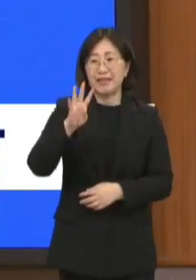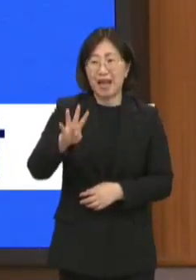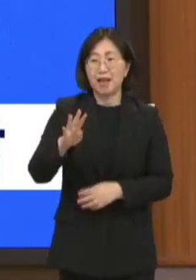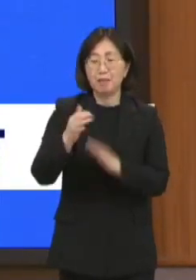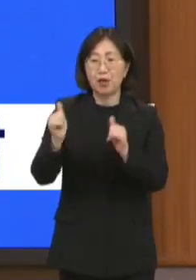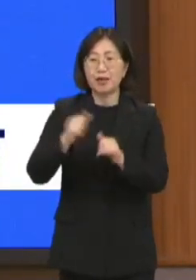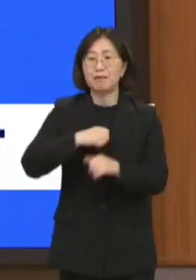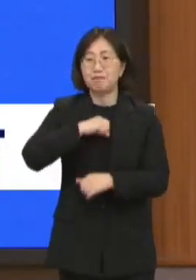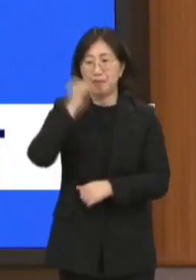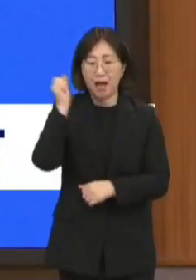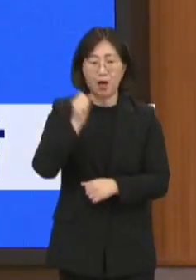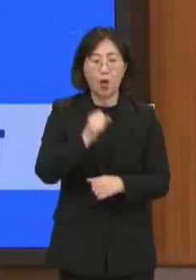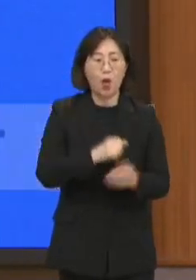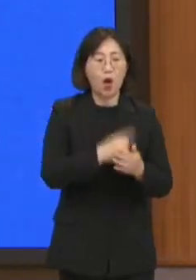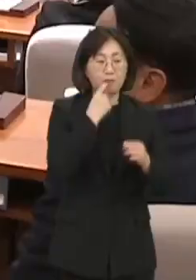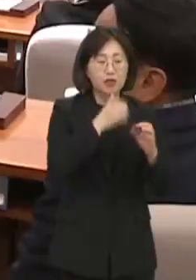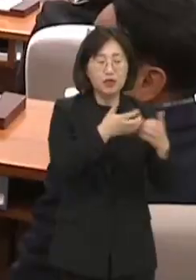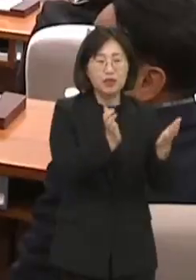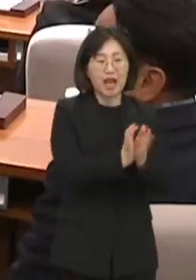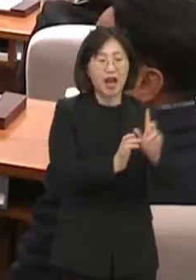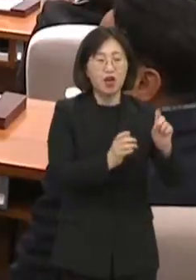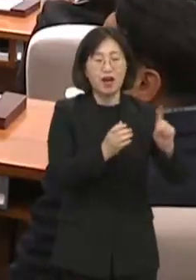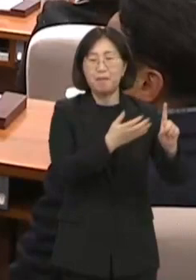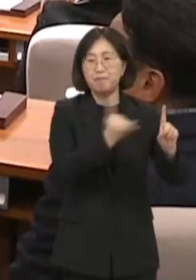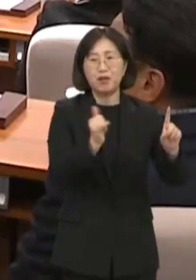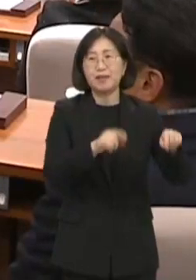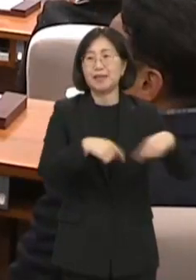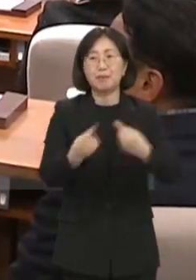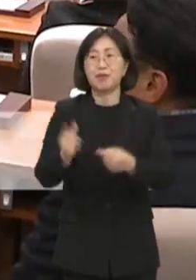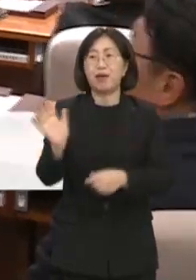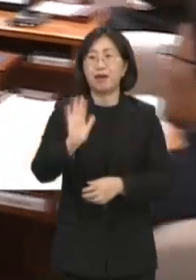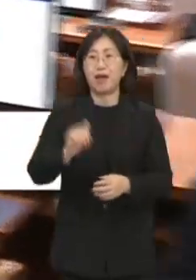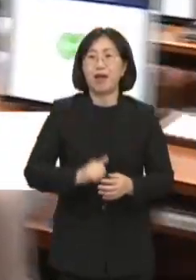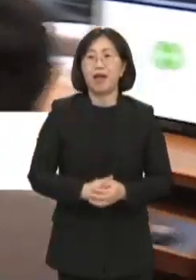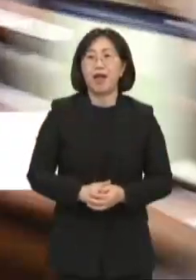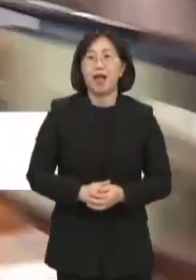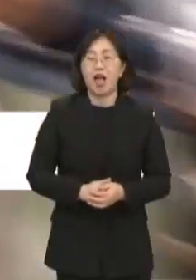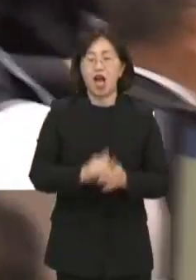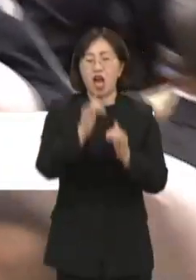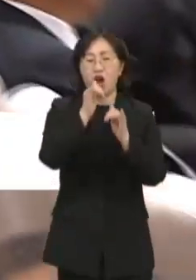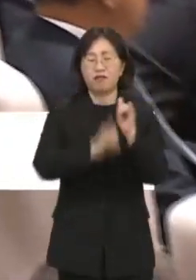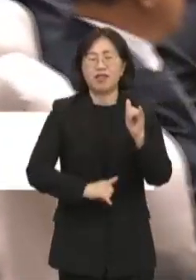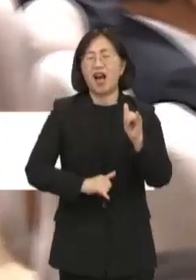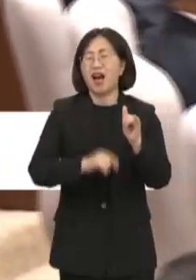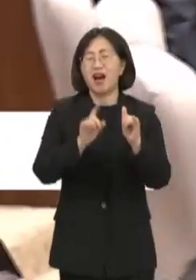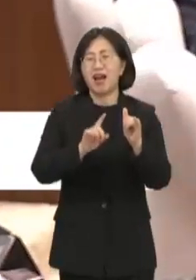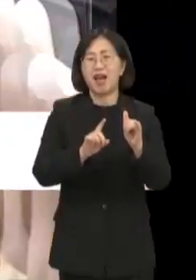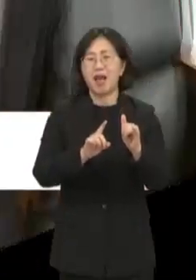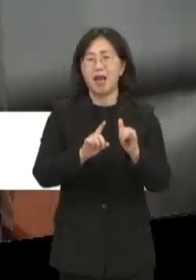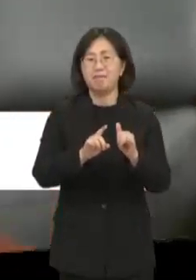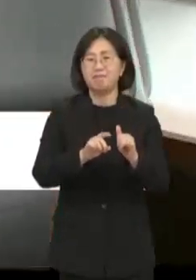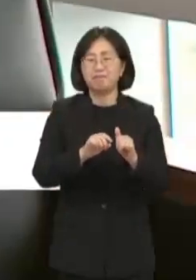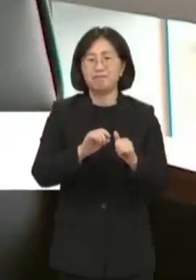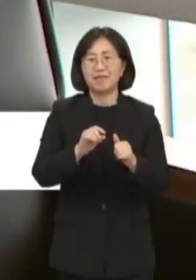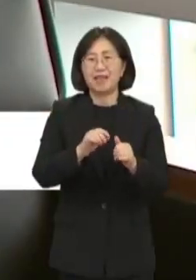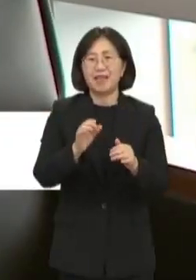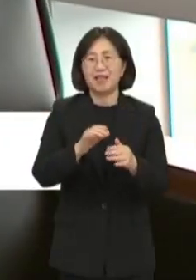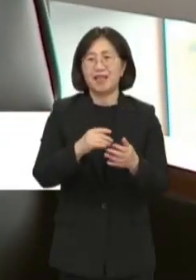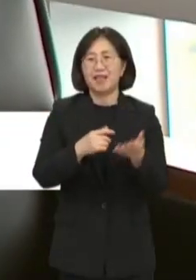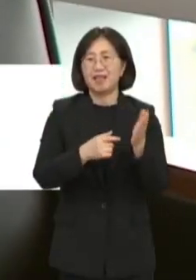11명은 표결에 불참했습니다. 역사에 남게 부끄러울 투표에 하지 않겠습니다.